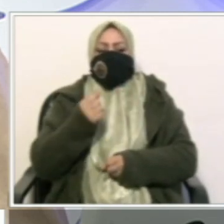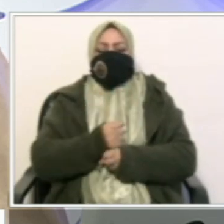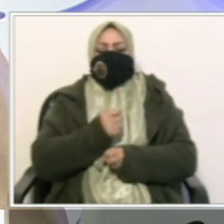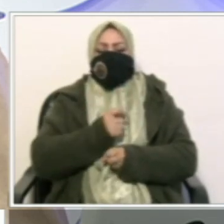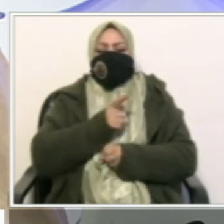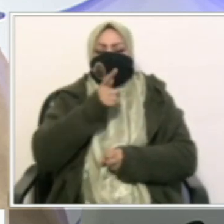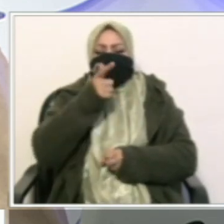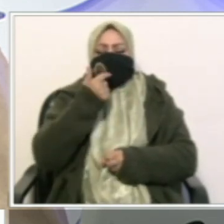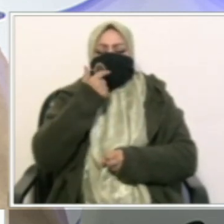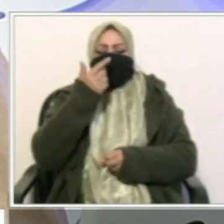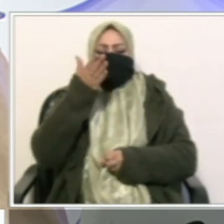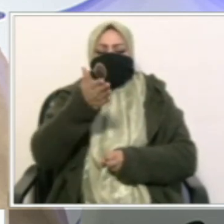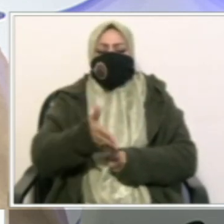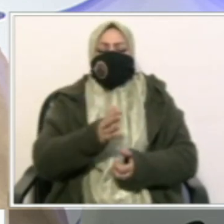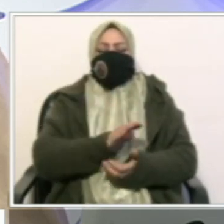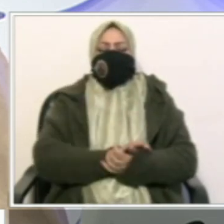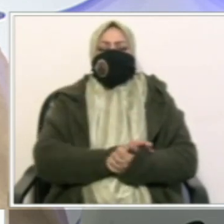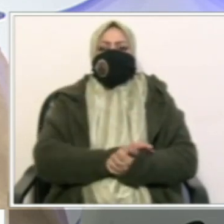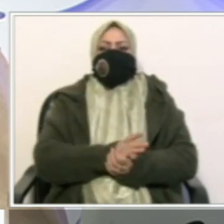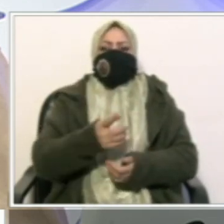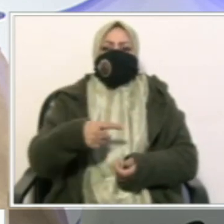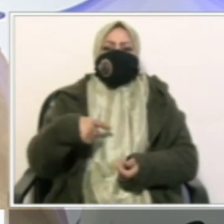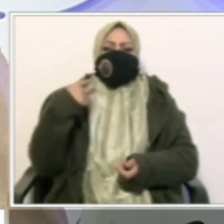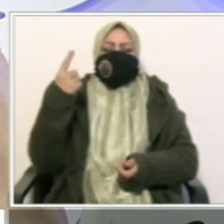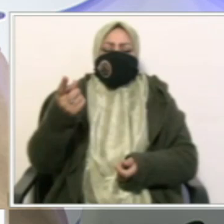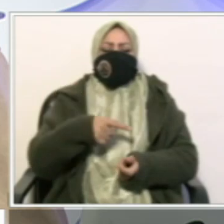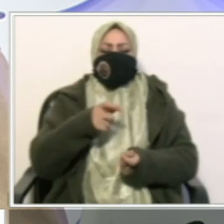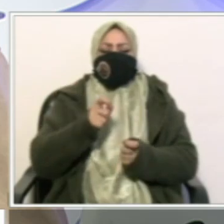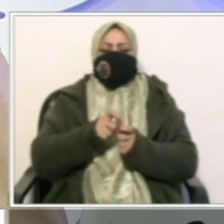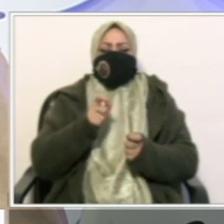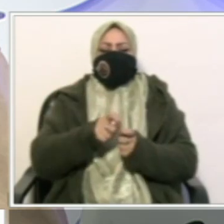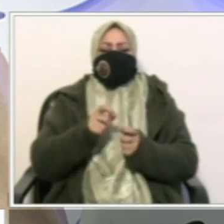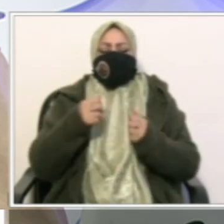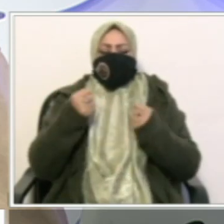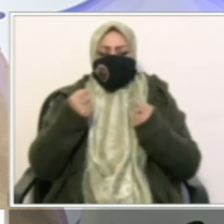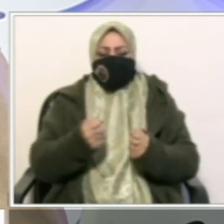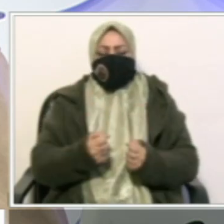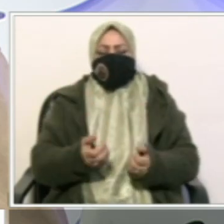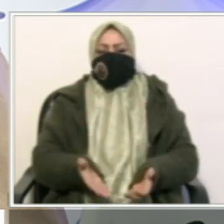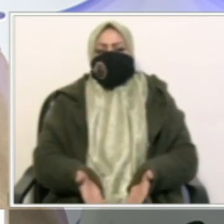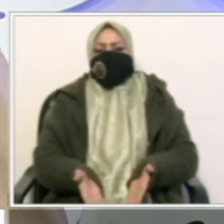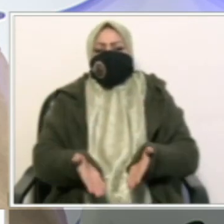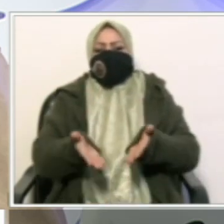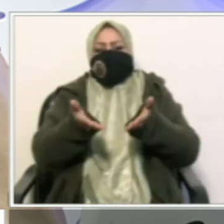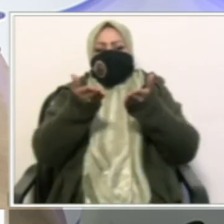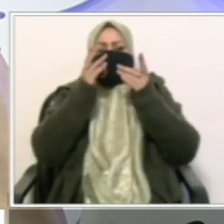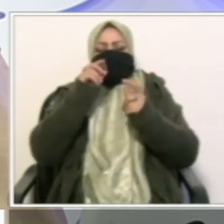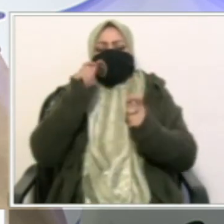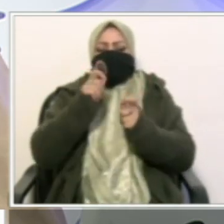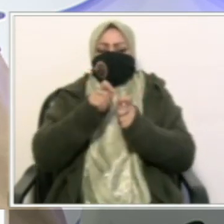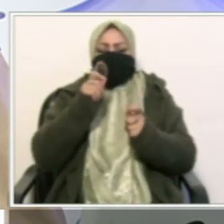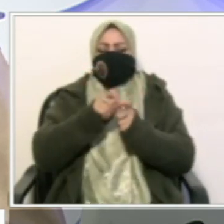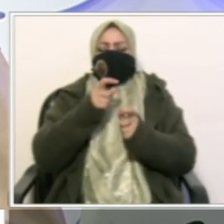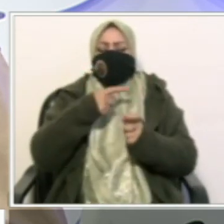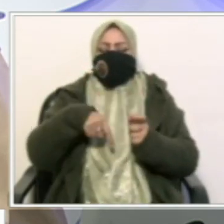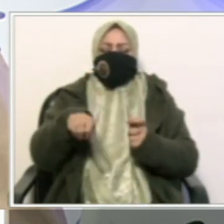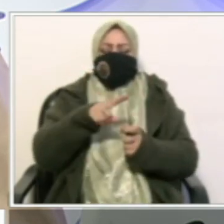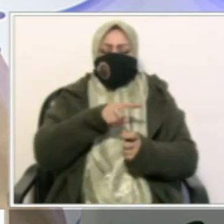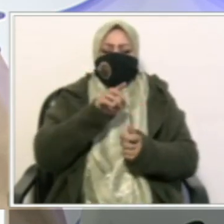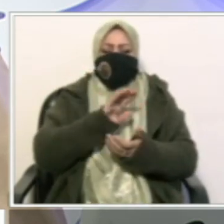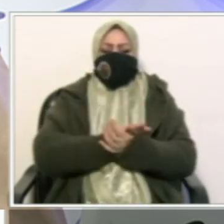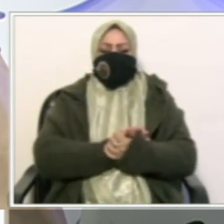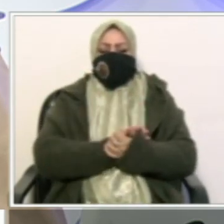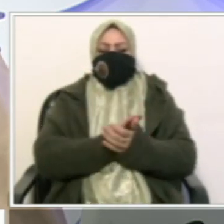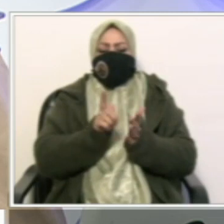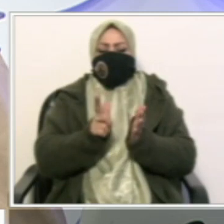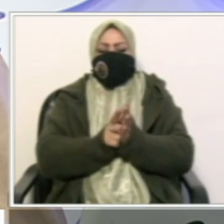منك هذه المروة ونبو منك هذا الحتى على الناس ومش نستنى اليوم 17 بل اليوم كما نقول لك غدوة نقول